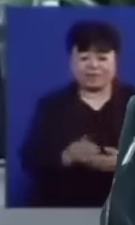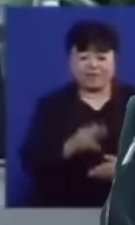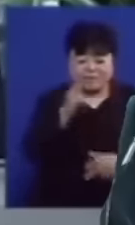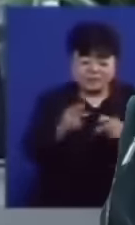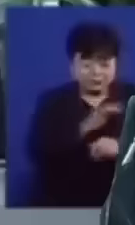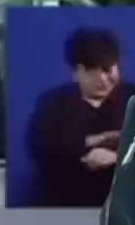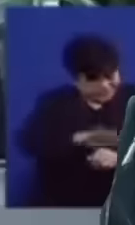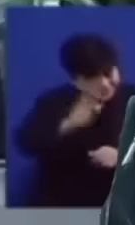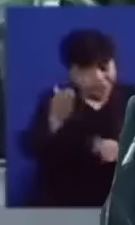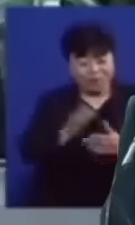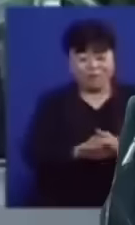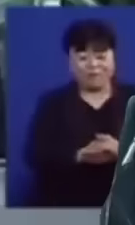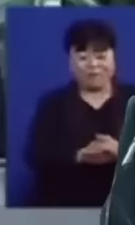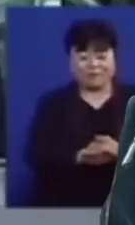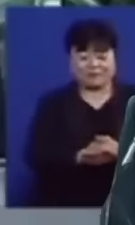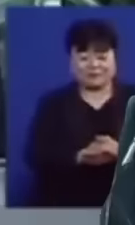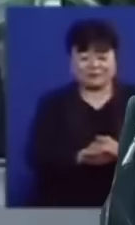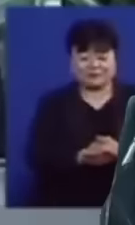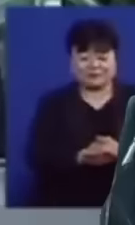사업도 잘하고